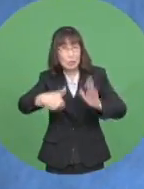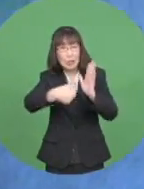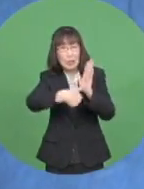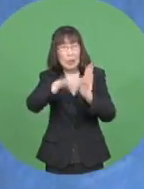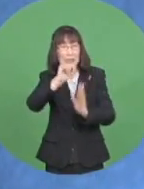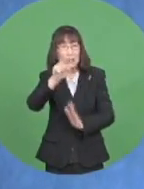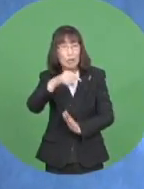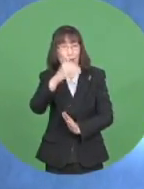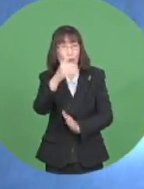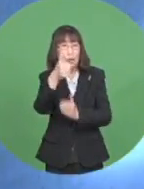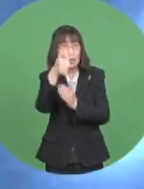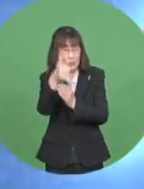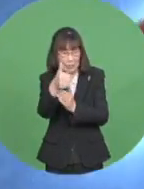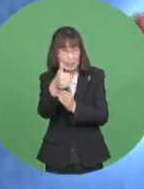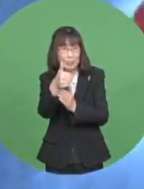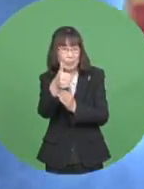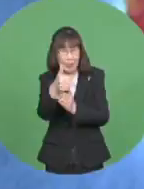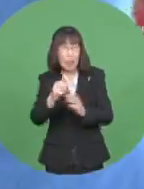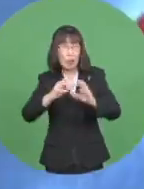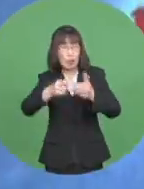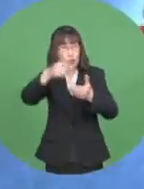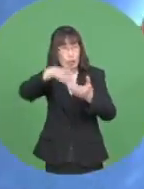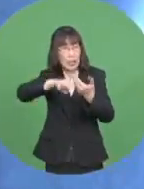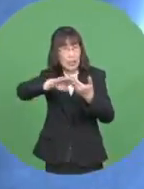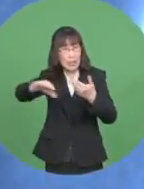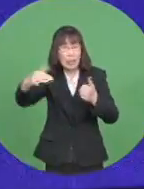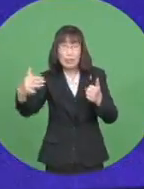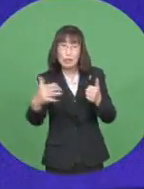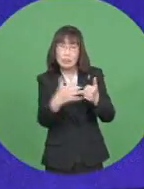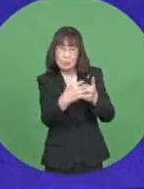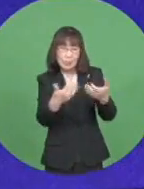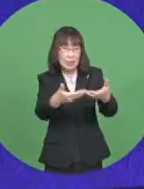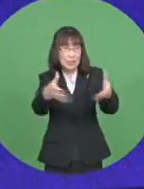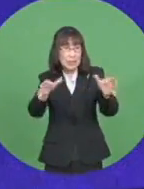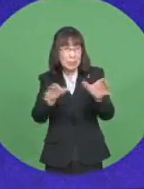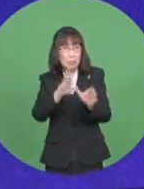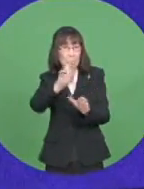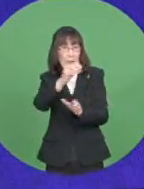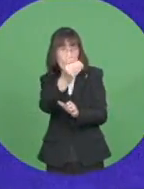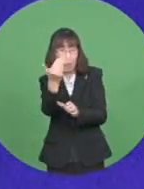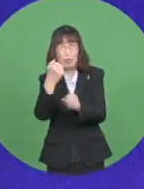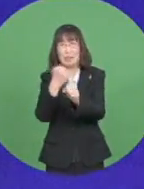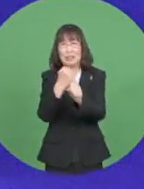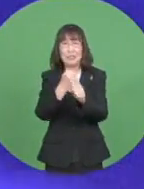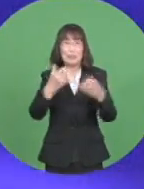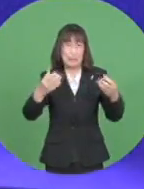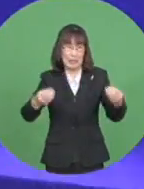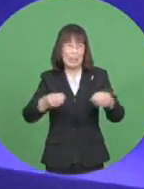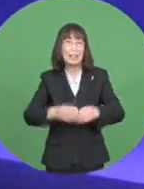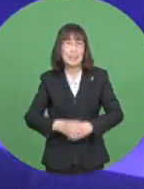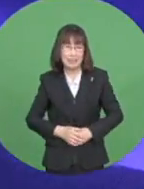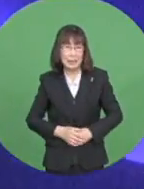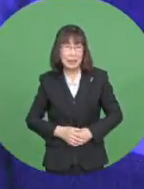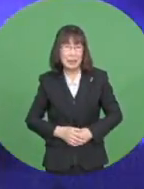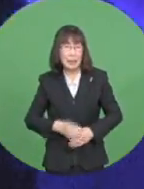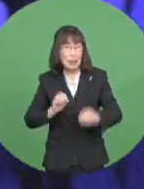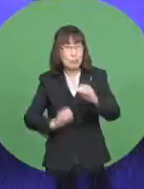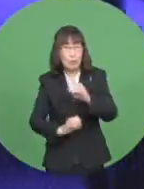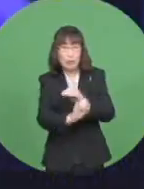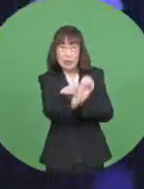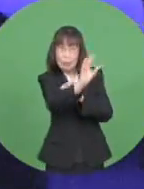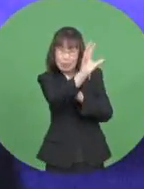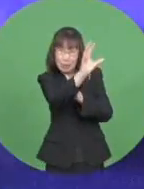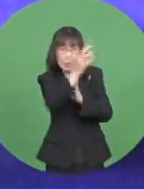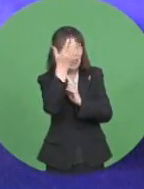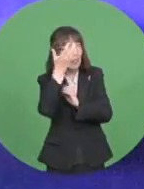代表を務め、国内外から注目を集めるチームラボが制作しました。プロジェクターが映し出す幻